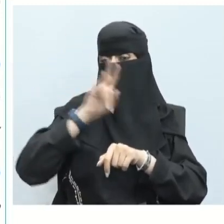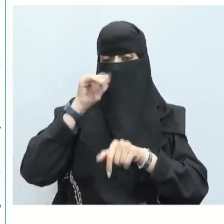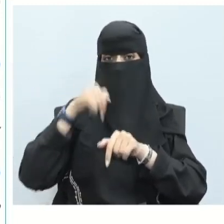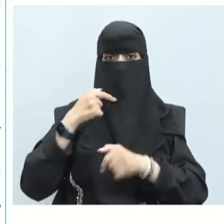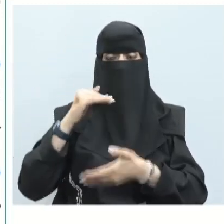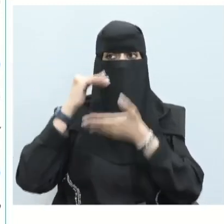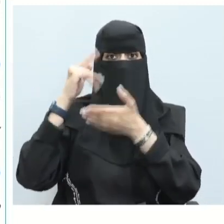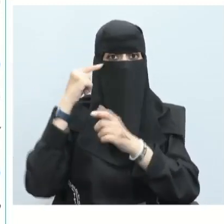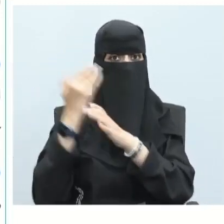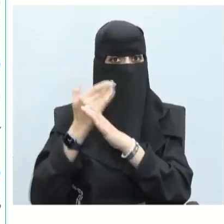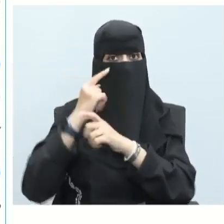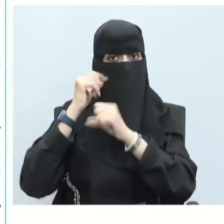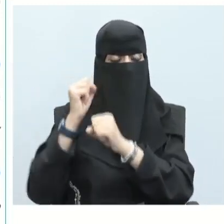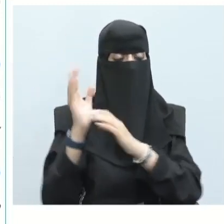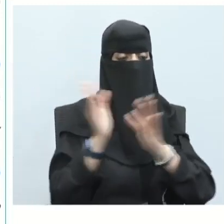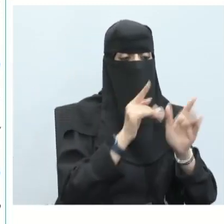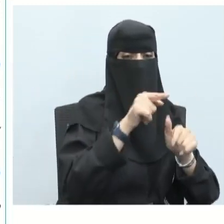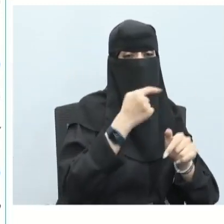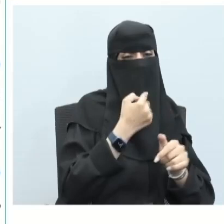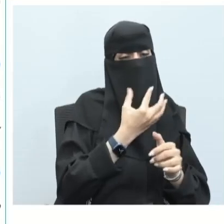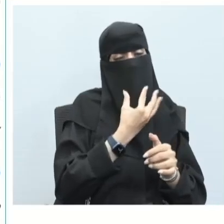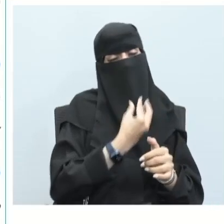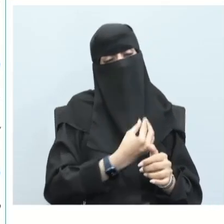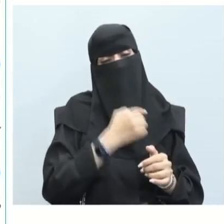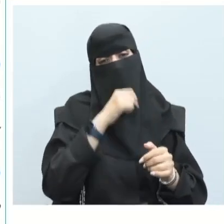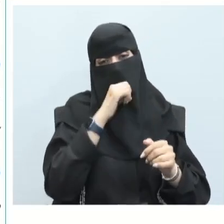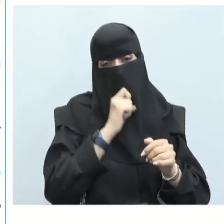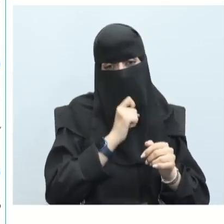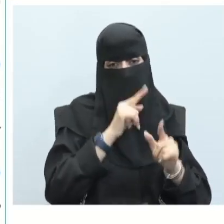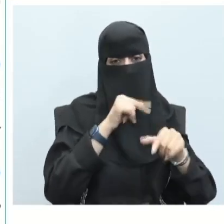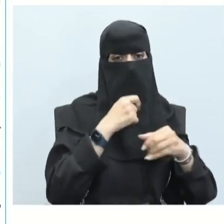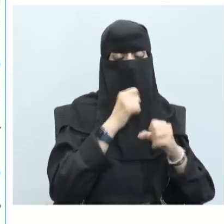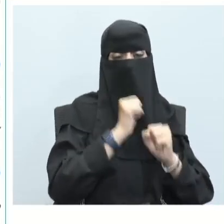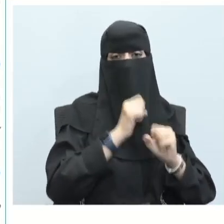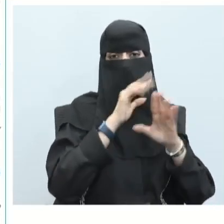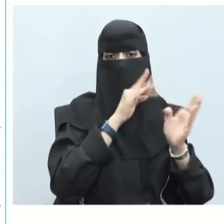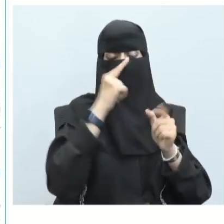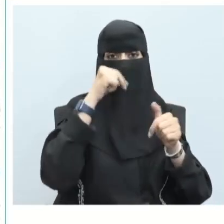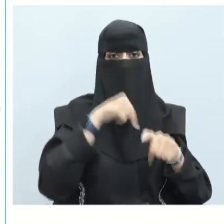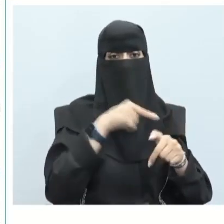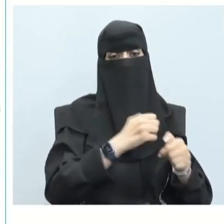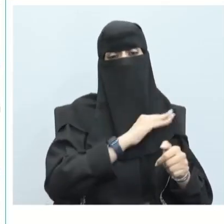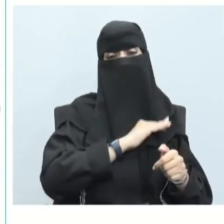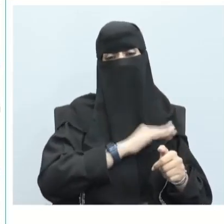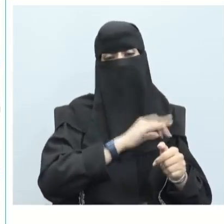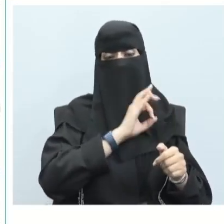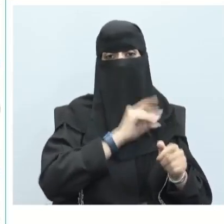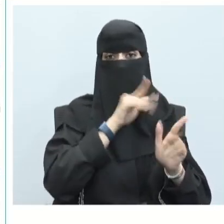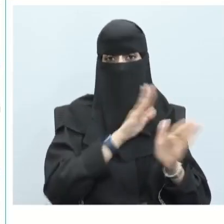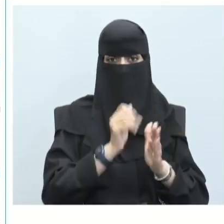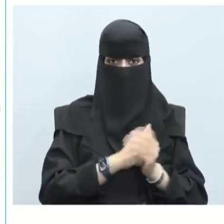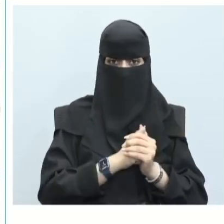لمغالطات الاحتكام الى الشفقه الامثله التاليه توضح مغالطه الاحتكام الى